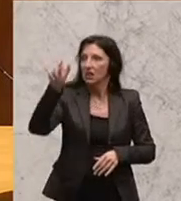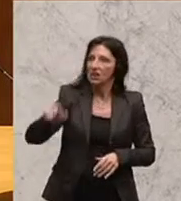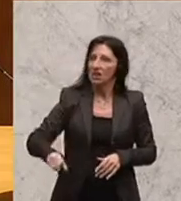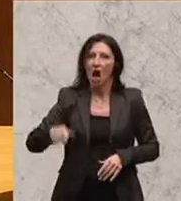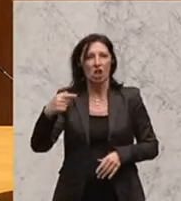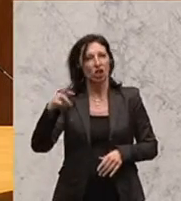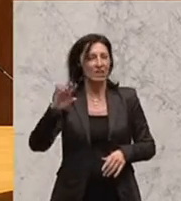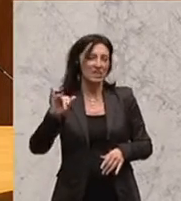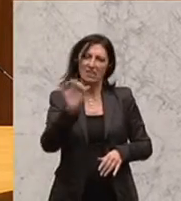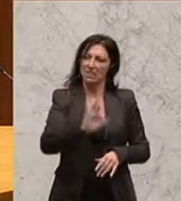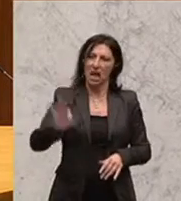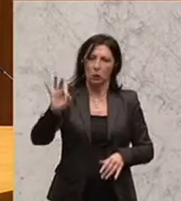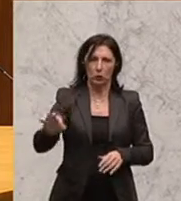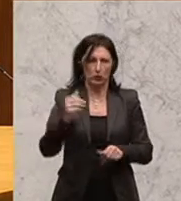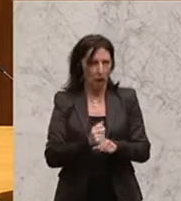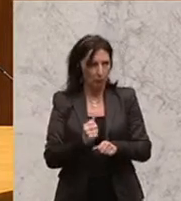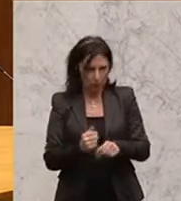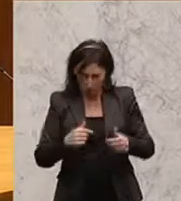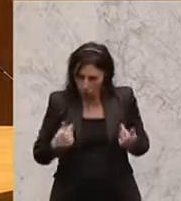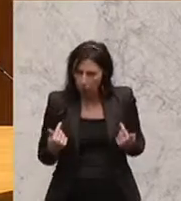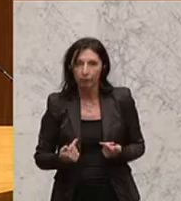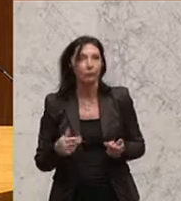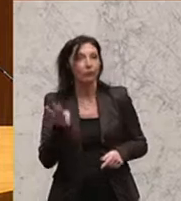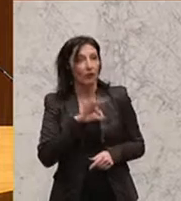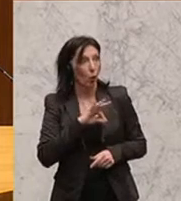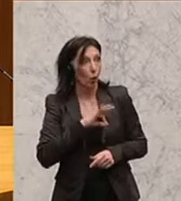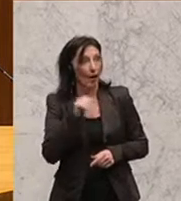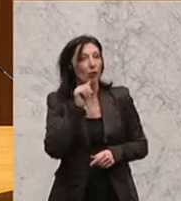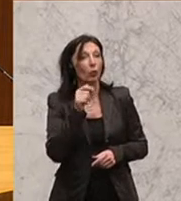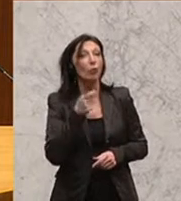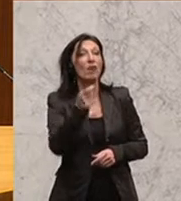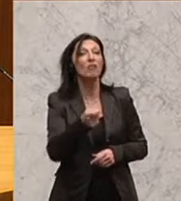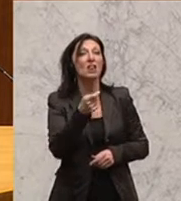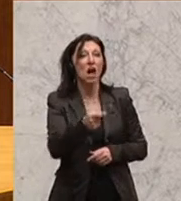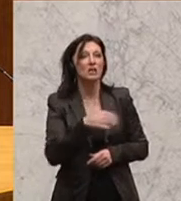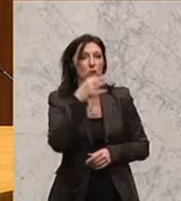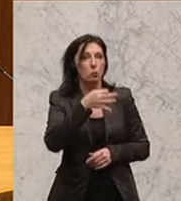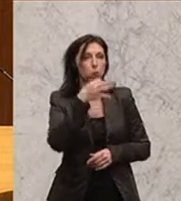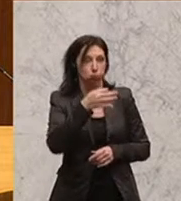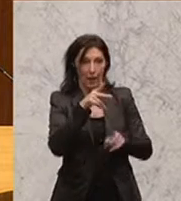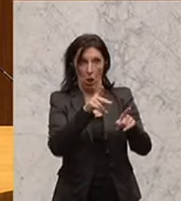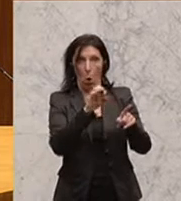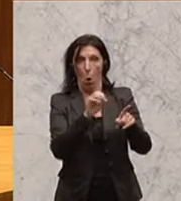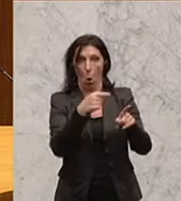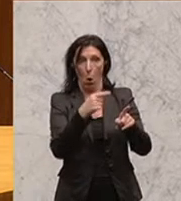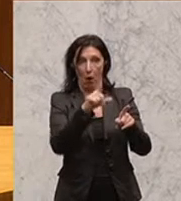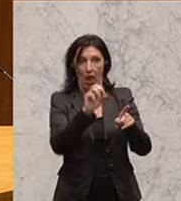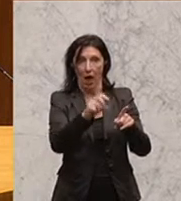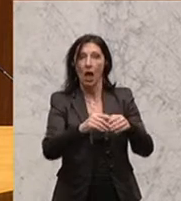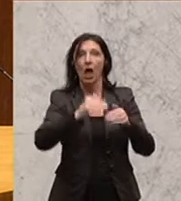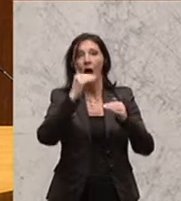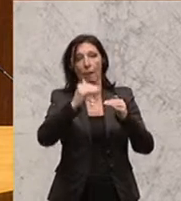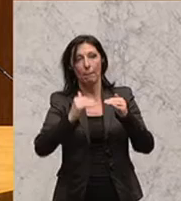Leistung, Arbeit geleistet hat. Und ich bin beim Kollegen, beim grünen Finanzsprecher Kogler, auch ich möchte die Fakten und die Chronologie